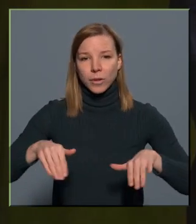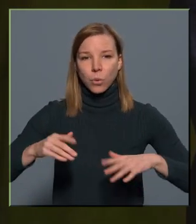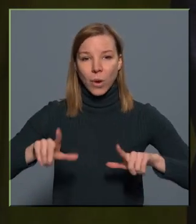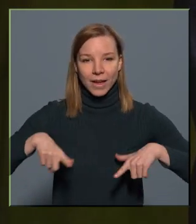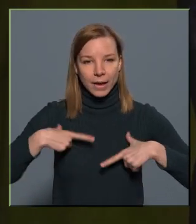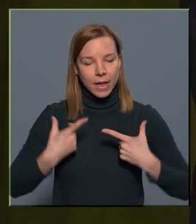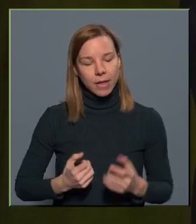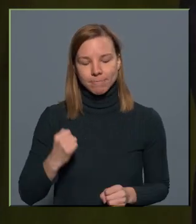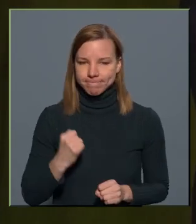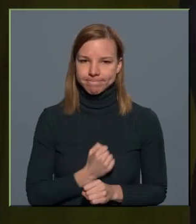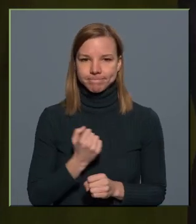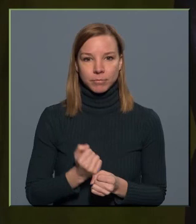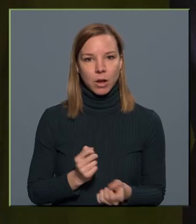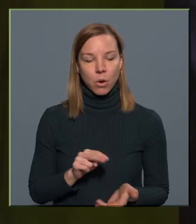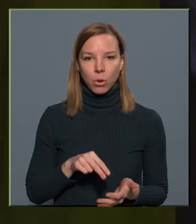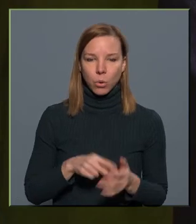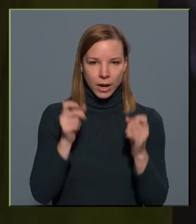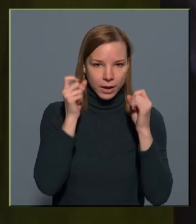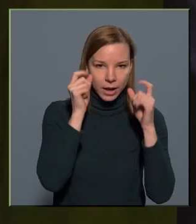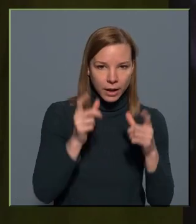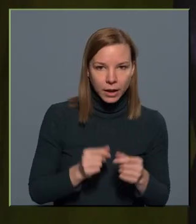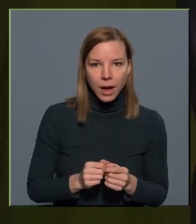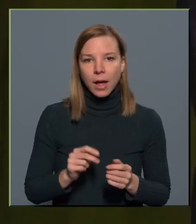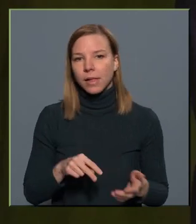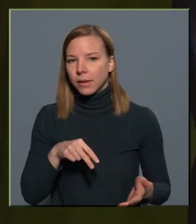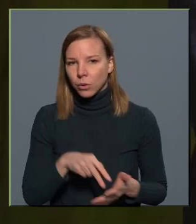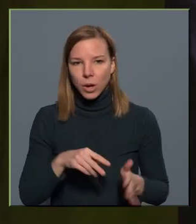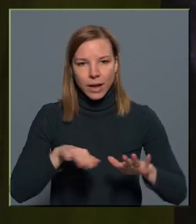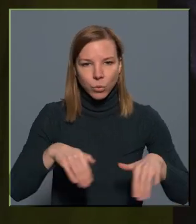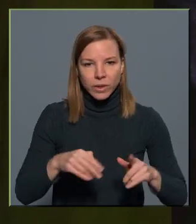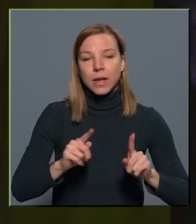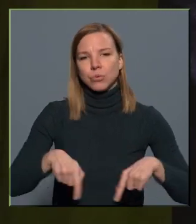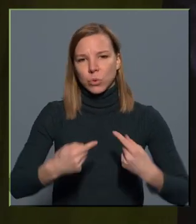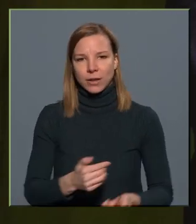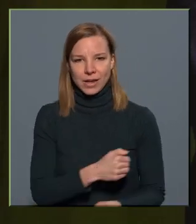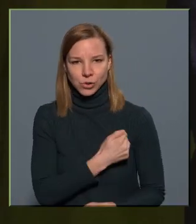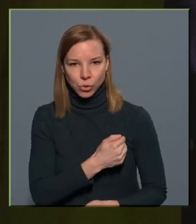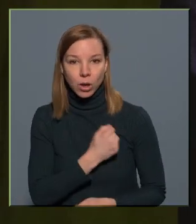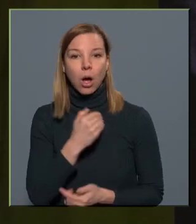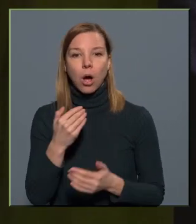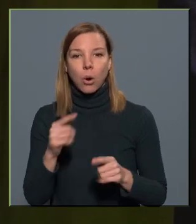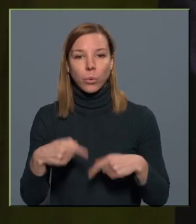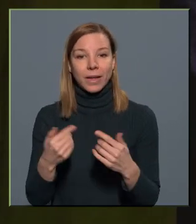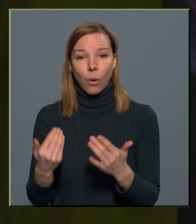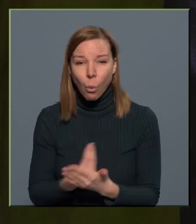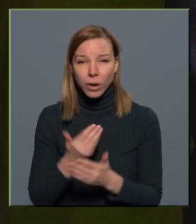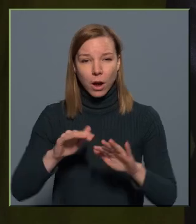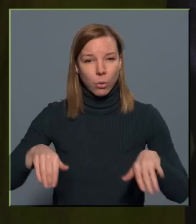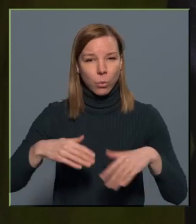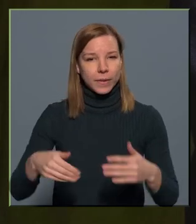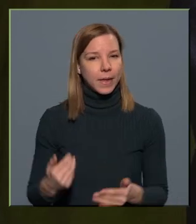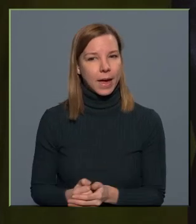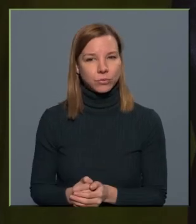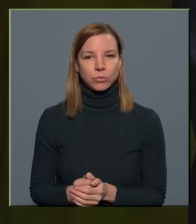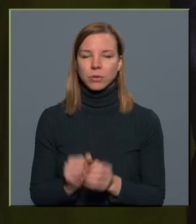dolog, hiszen korán kell kelni, korán kell úszni, utána iskolába kell menni, utána megint úszni kell, tehát ehhez egy nagyon